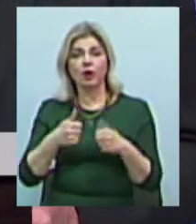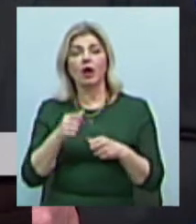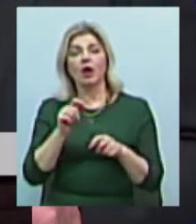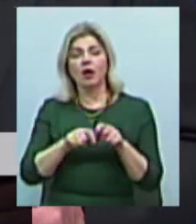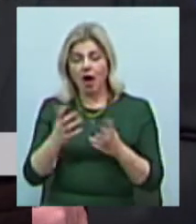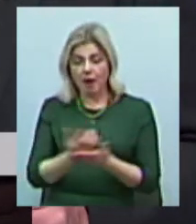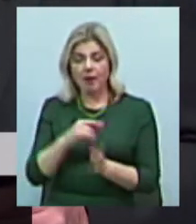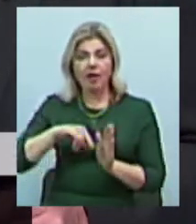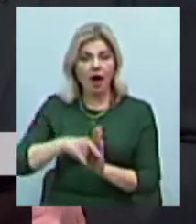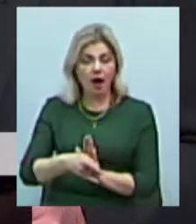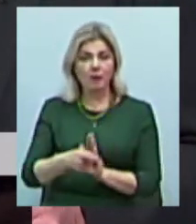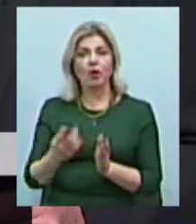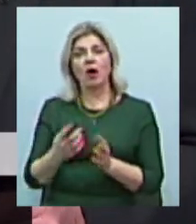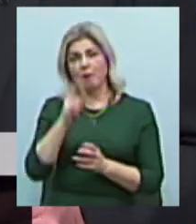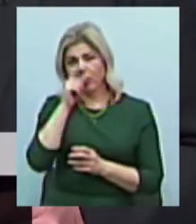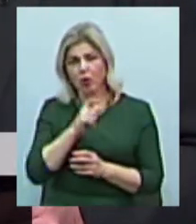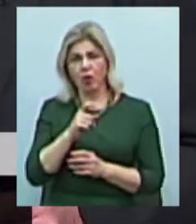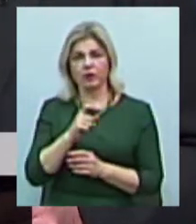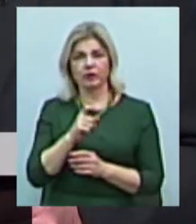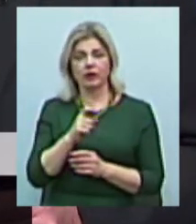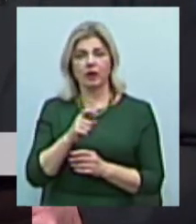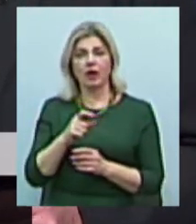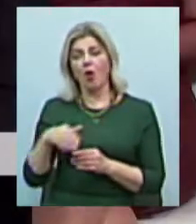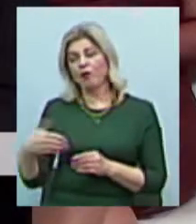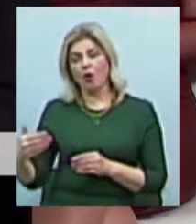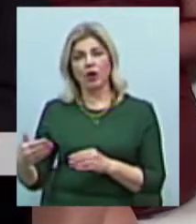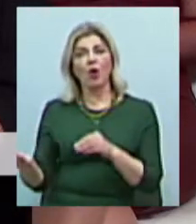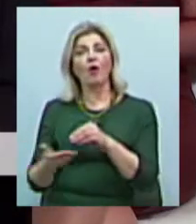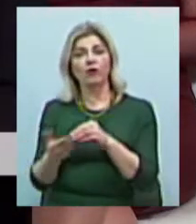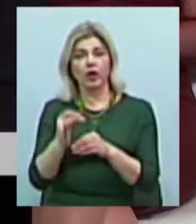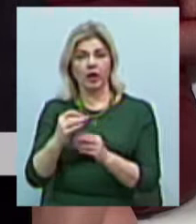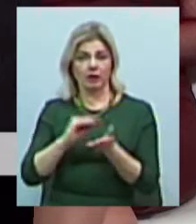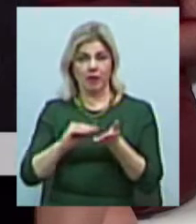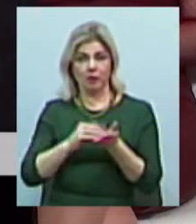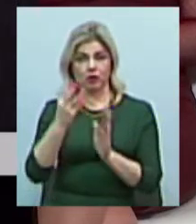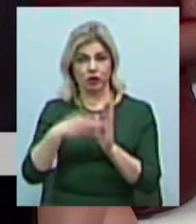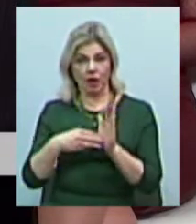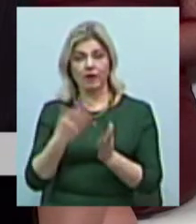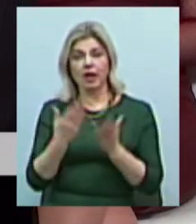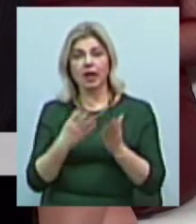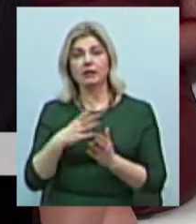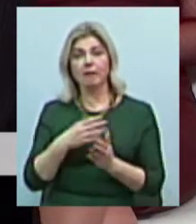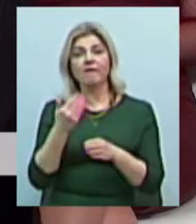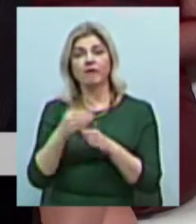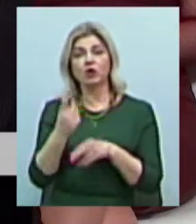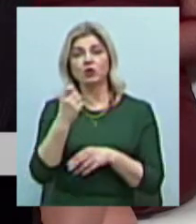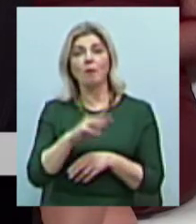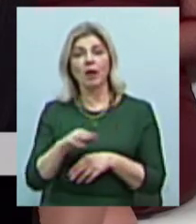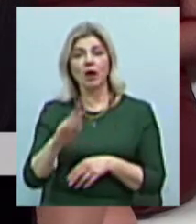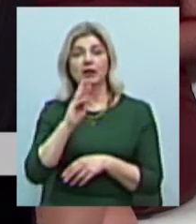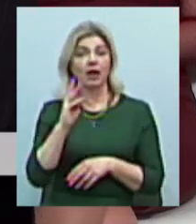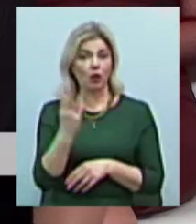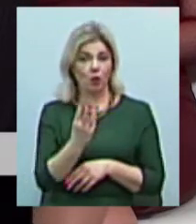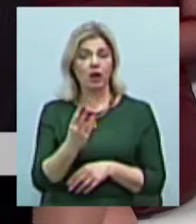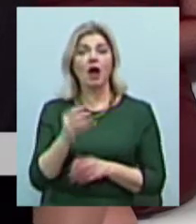яму, знаходить погано покошене узбіччя і виписує штраф. Так от, якщо було виділено 100 мільйонів на 3 роки, за 3